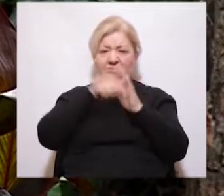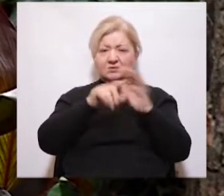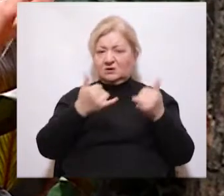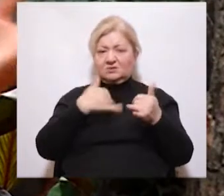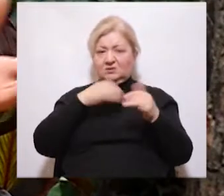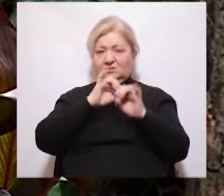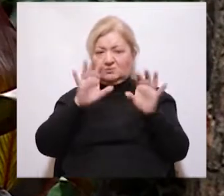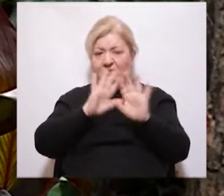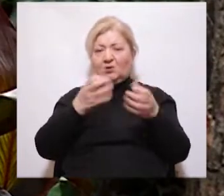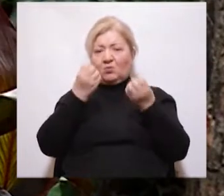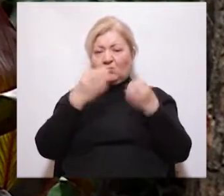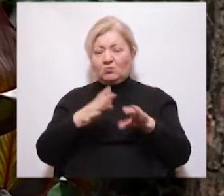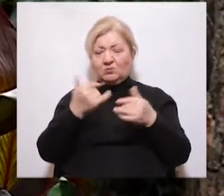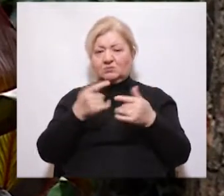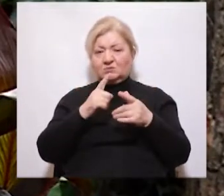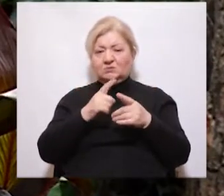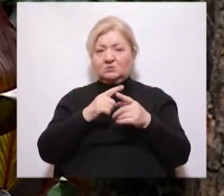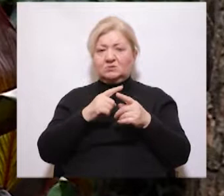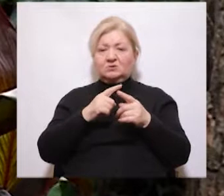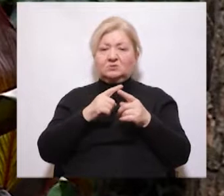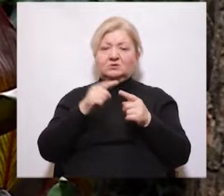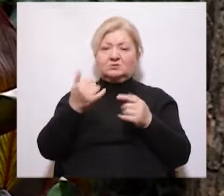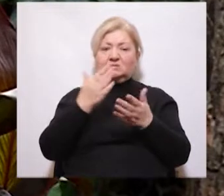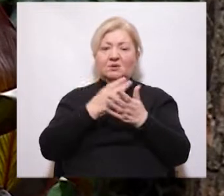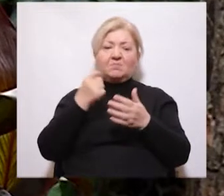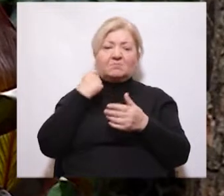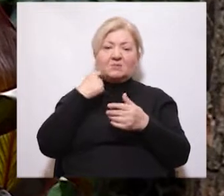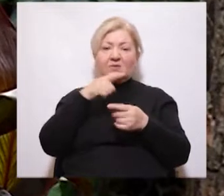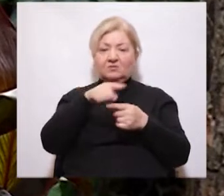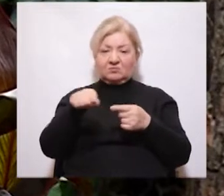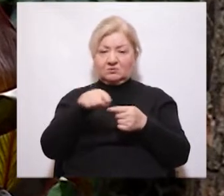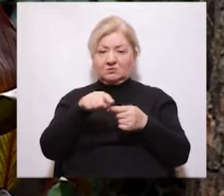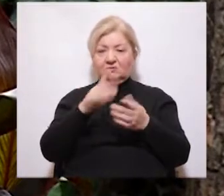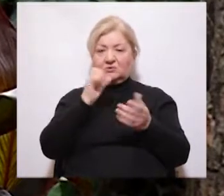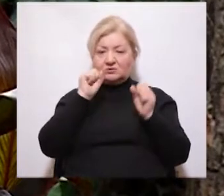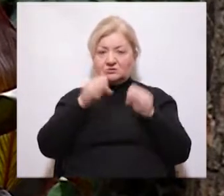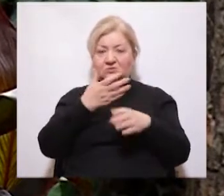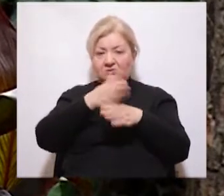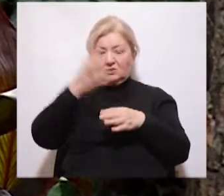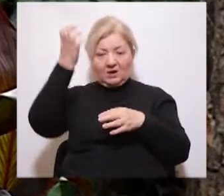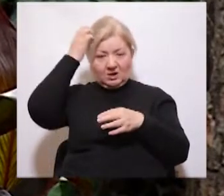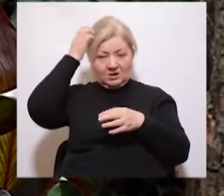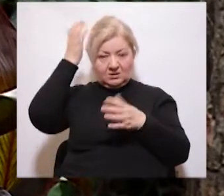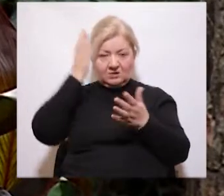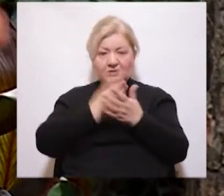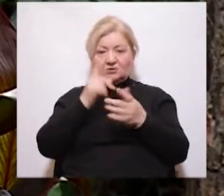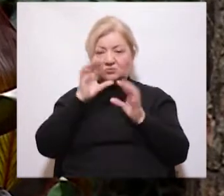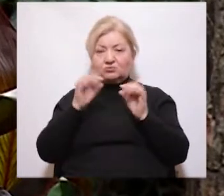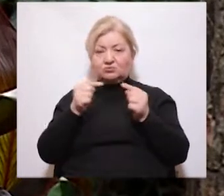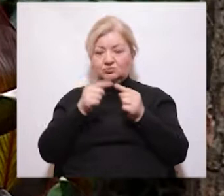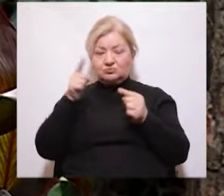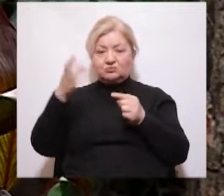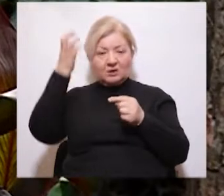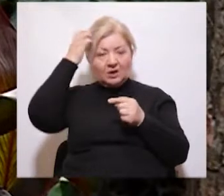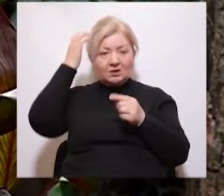უფრო სიღრმეში აღარ ჩაუყვებით, უბრალოდ განვიხილავთ ზონებს. მეღვინეობის თვალსაზრისით, რა თქმა უნდა, გამოირჩევა კახეთი.